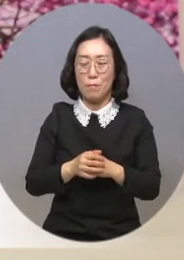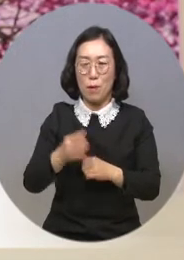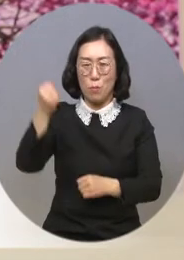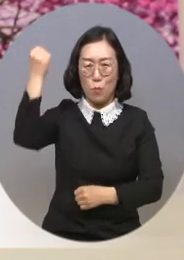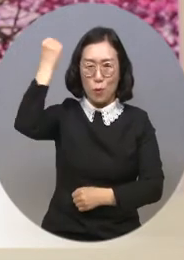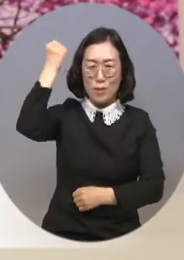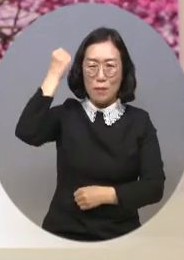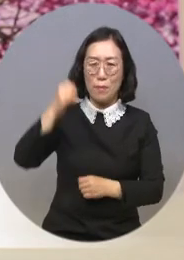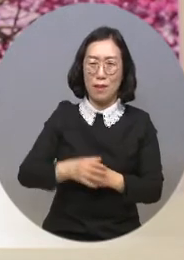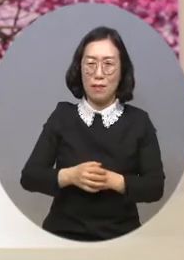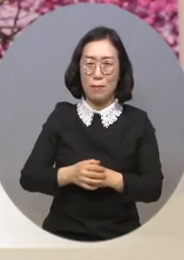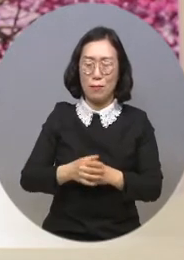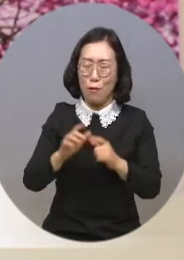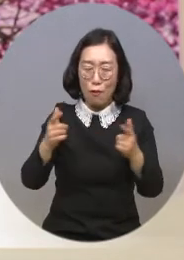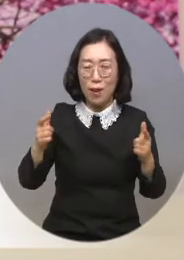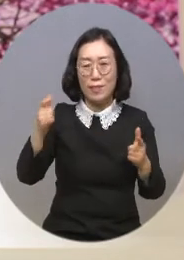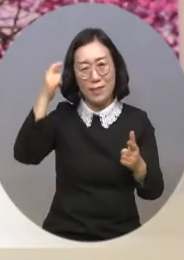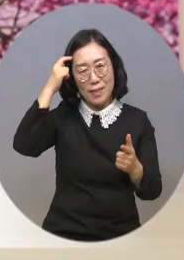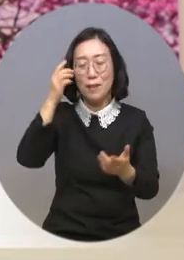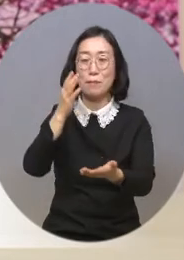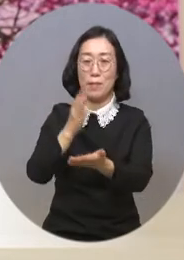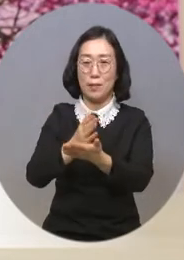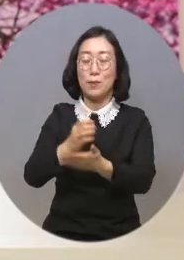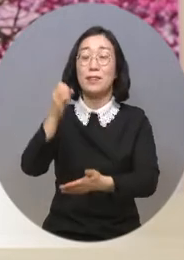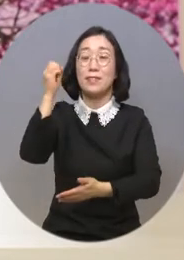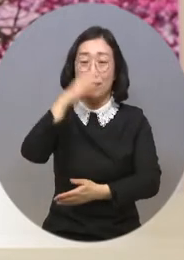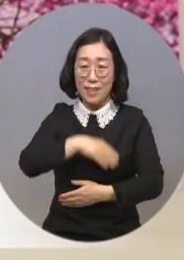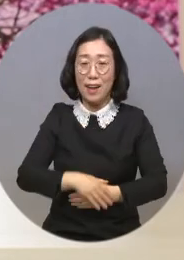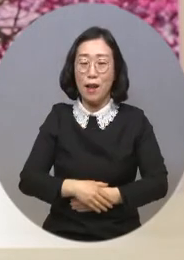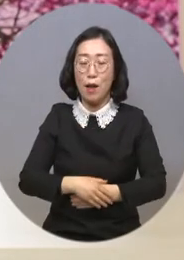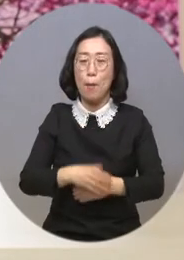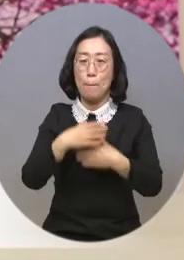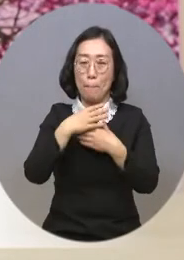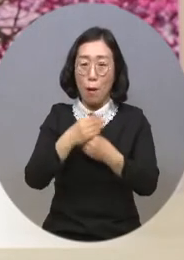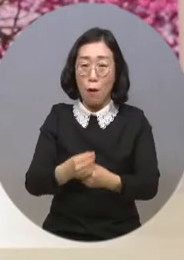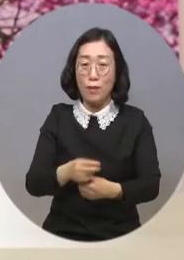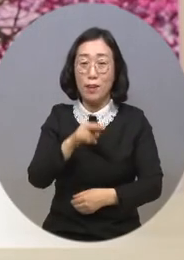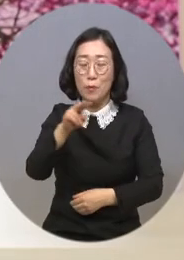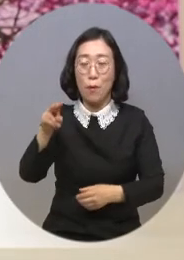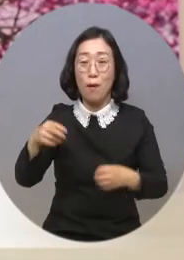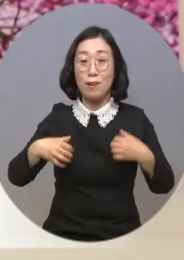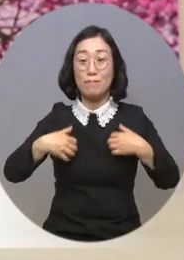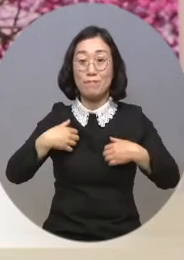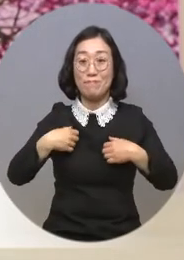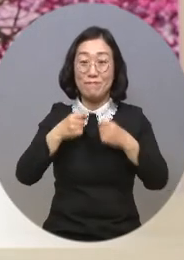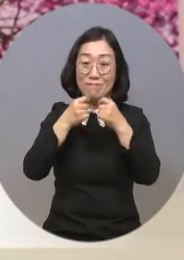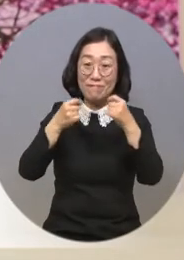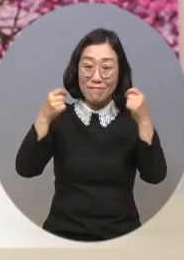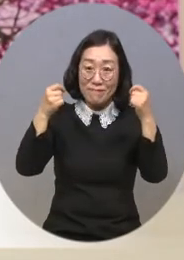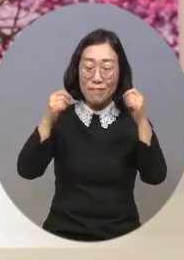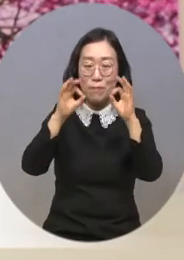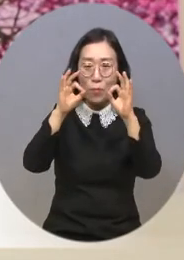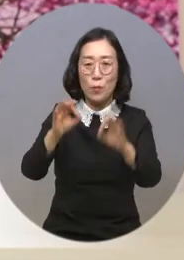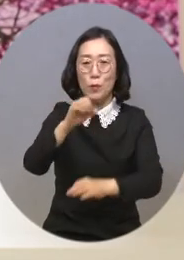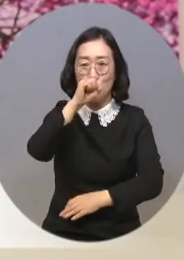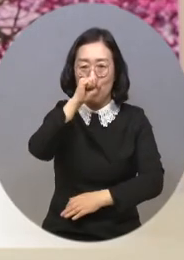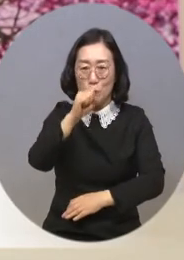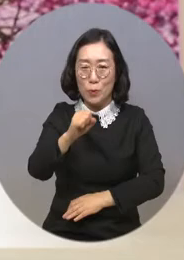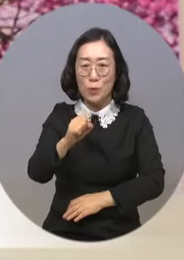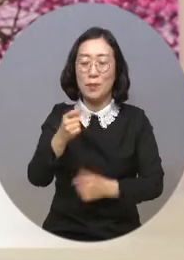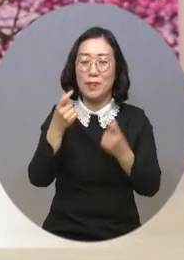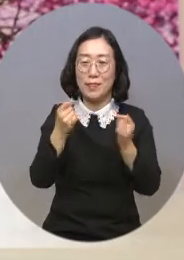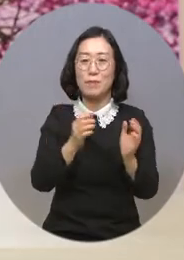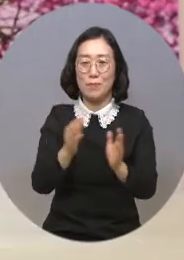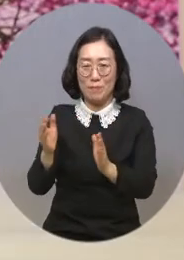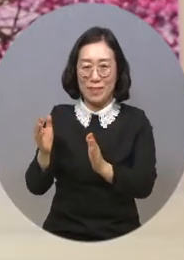그런 생각 많이 안 하시고 그냥 보시고 그냥 기쁜 마음으로 보시면 좋을 것 같아가 그냥